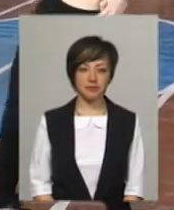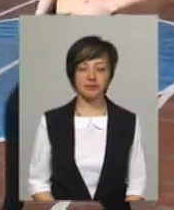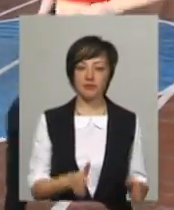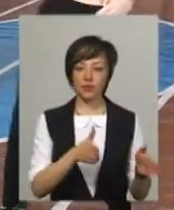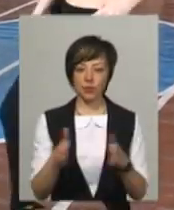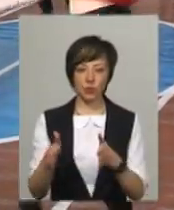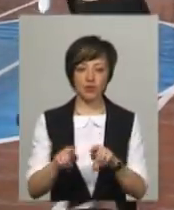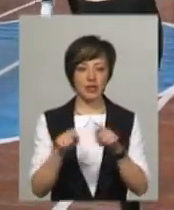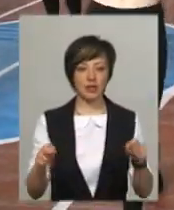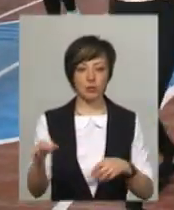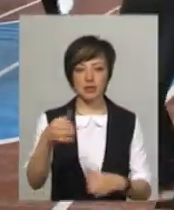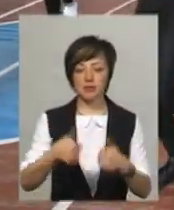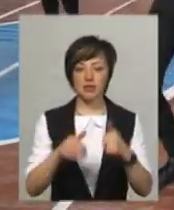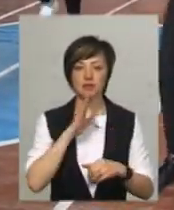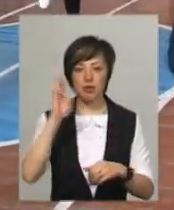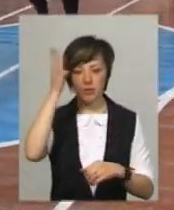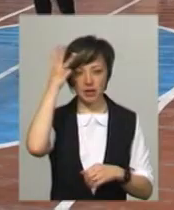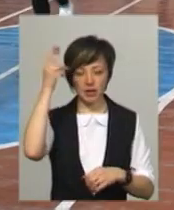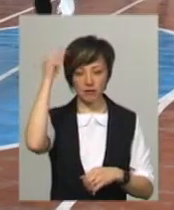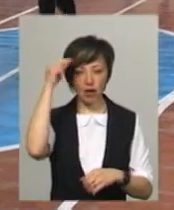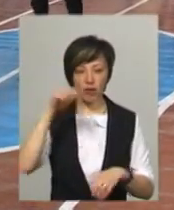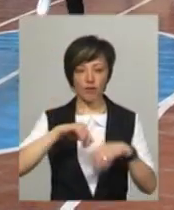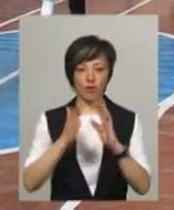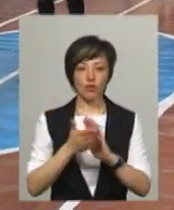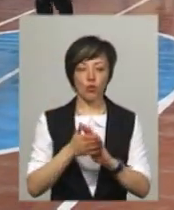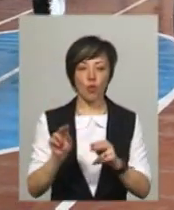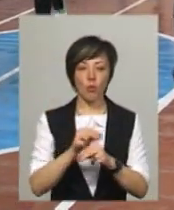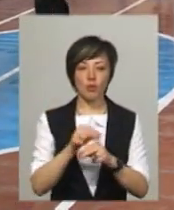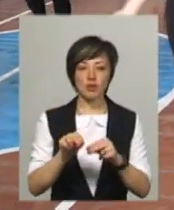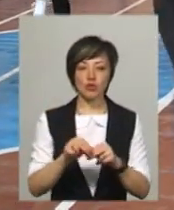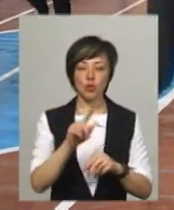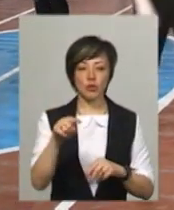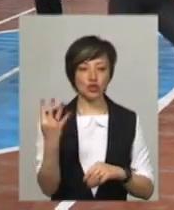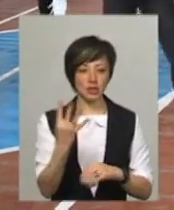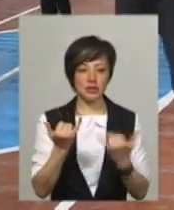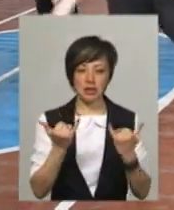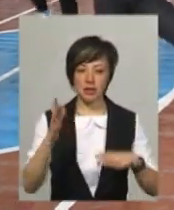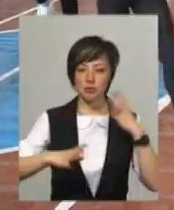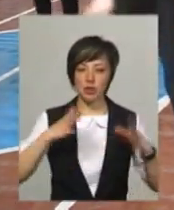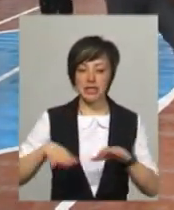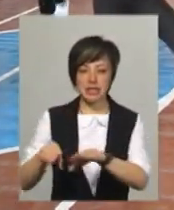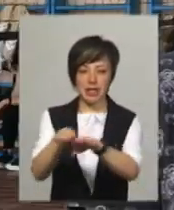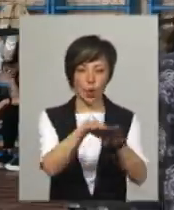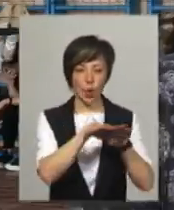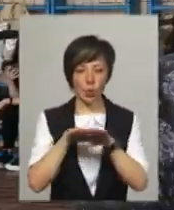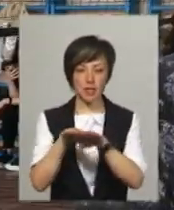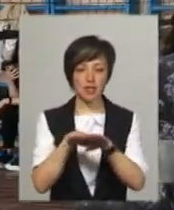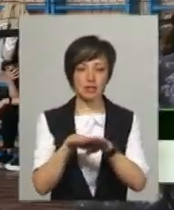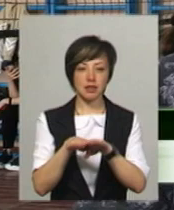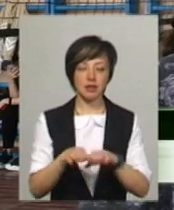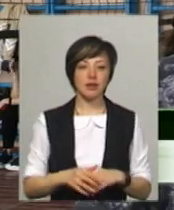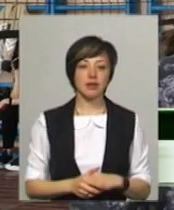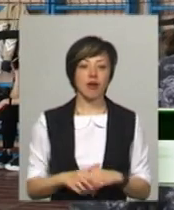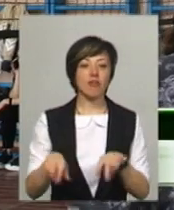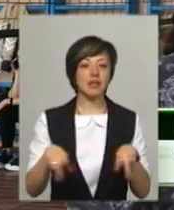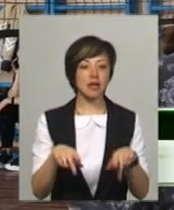Готуються до відкритих обласних змагань дівчата Хмельницького навчально-виховного комплексу номер 4. Зараз вкотре відпрацьовують синхронність. В танцях ти